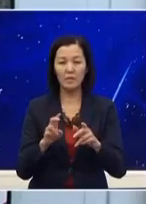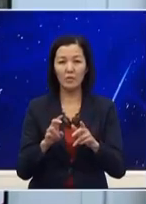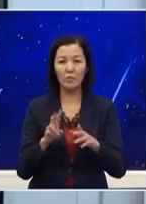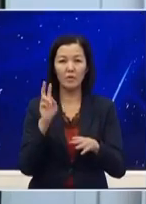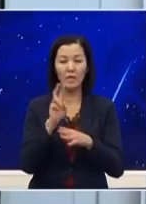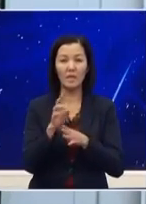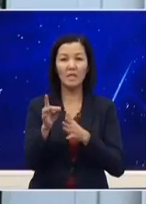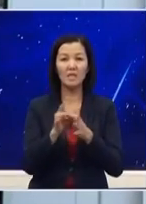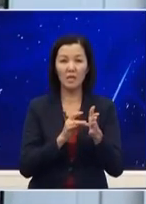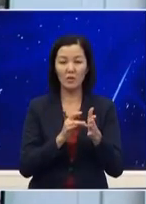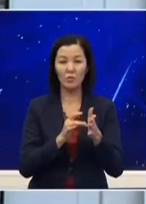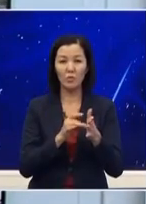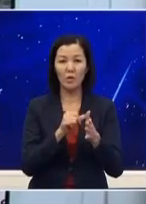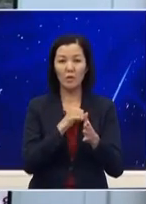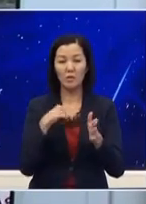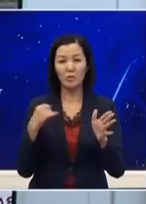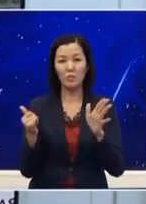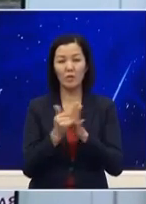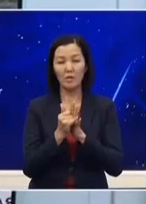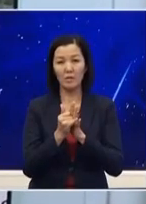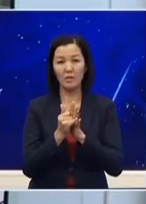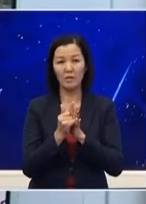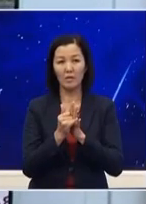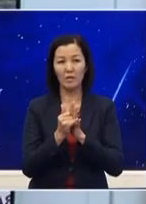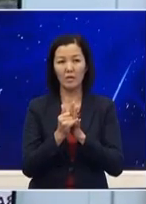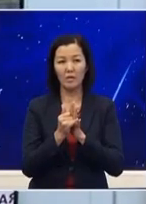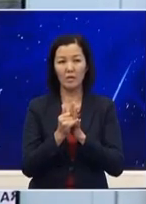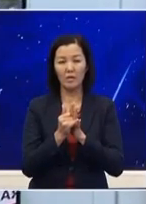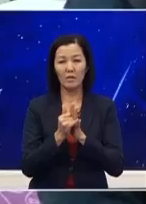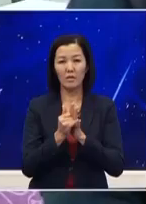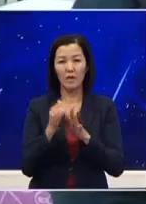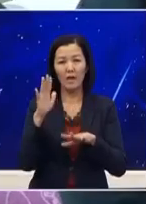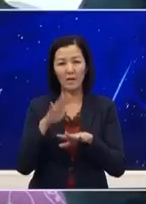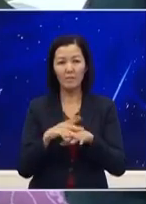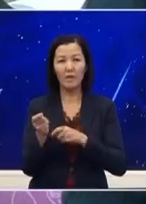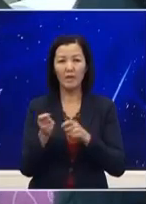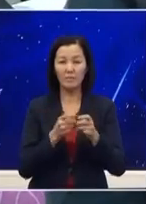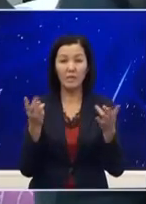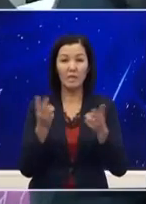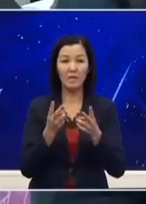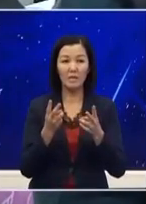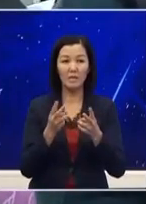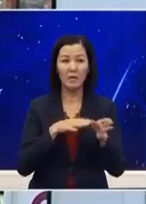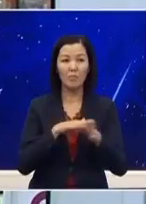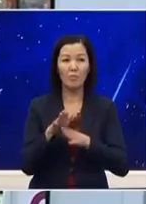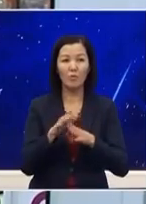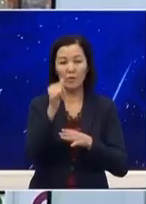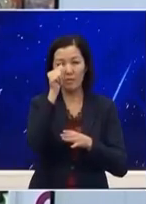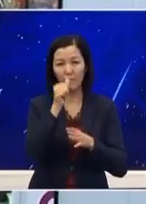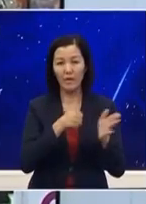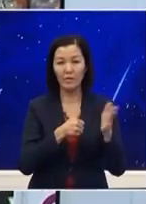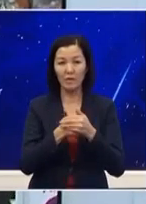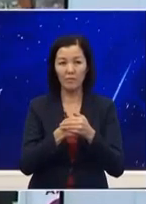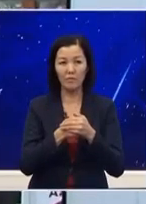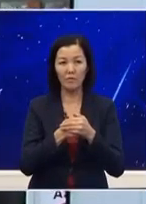Как будто это для нас нужно, для акима города нужно или для акима области надо это. Полностью жауапсызда бірай жабық тұрған кезде сұрадыңыз дұрғы, ойбай,